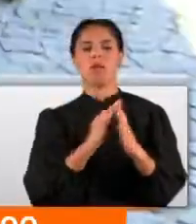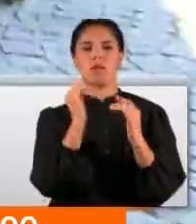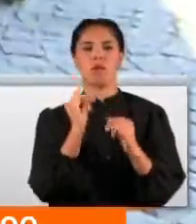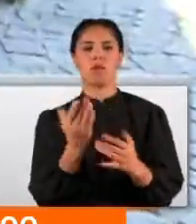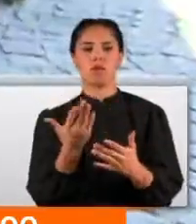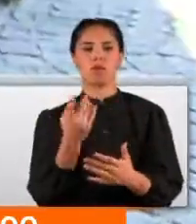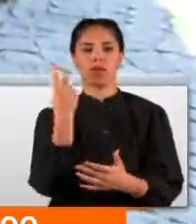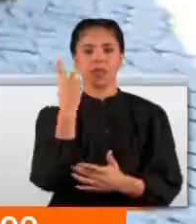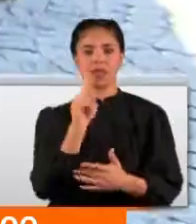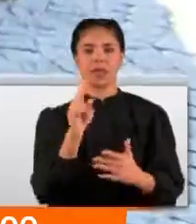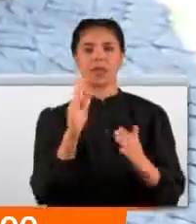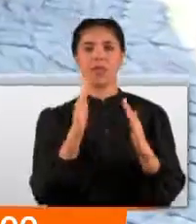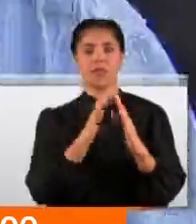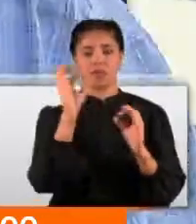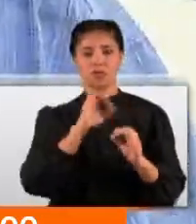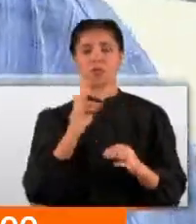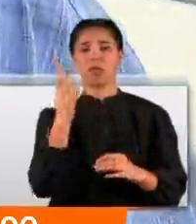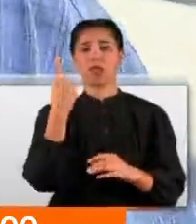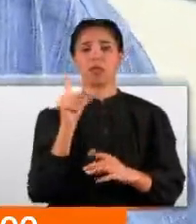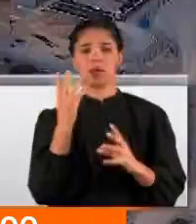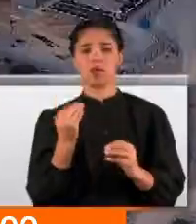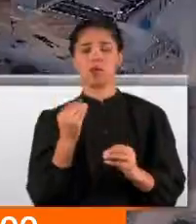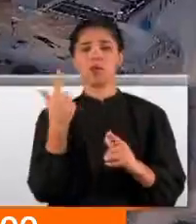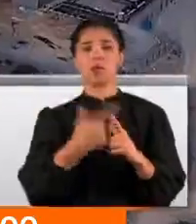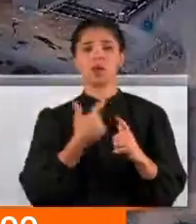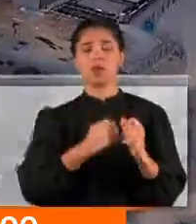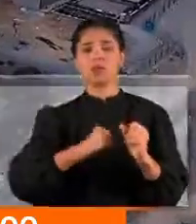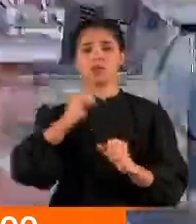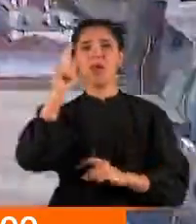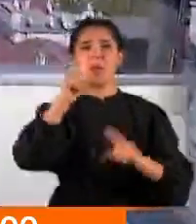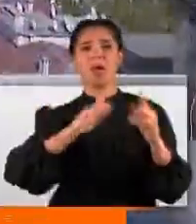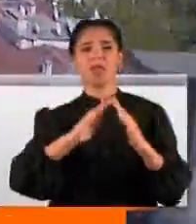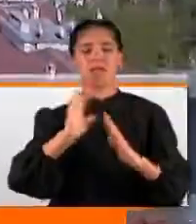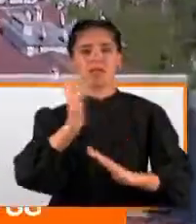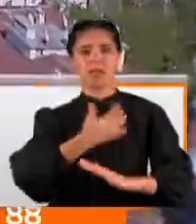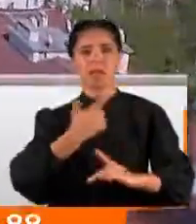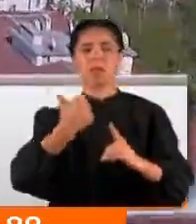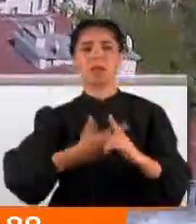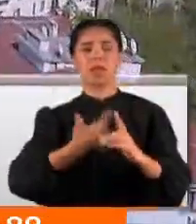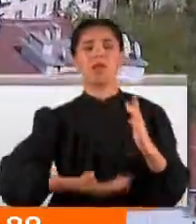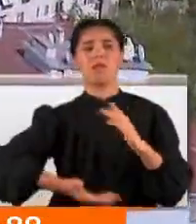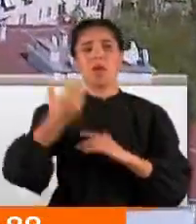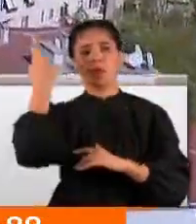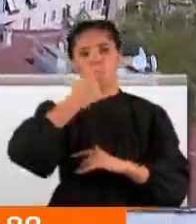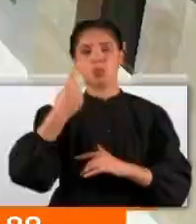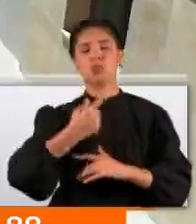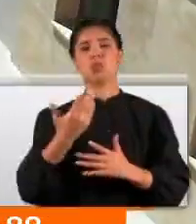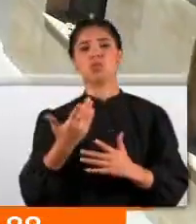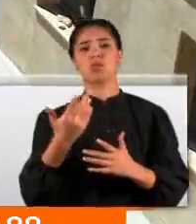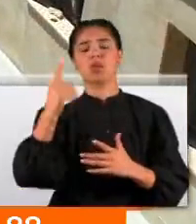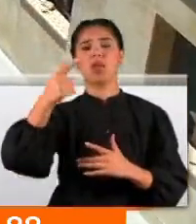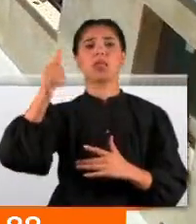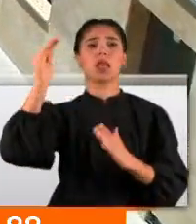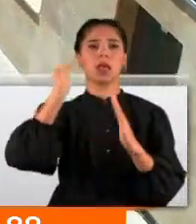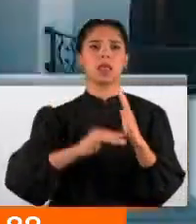dökülüyor. 2000 liralık ev şu an 7000 lira. Aldı başını gidiyor. Bazı ev sahipleri şişirilmiş kira taleplerinden vazgeçmeye, fiyat